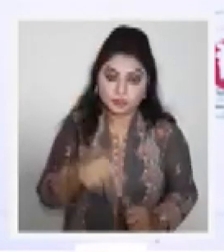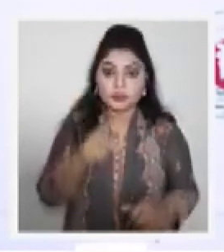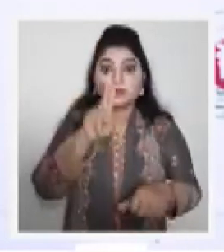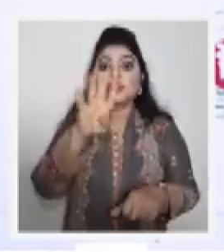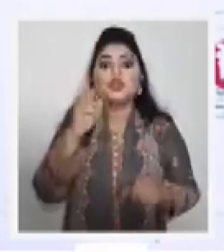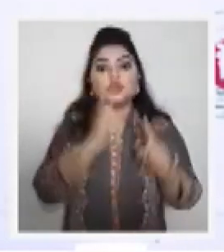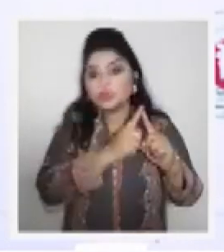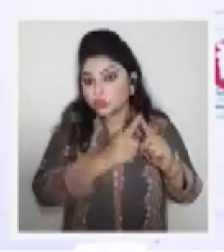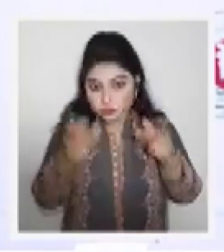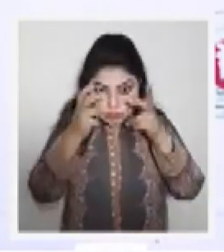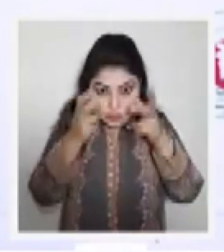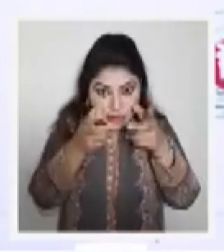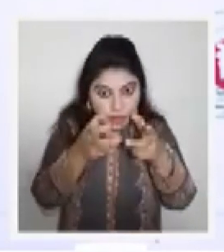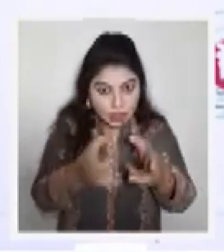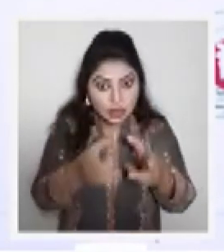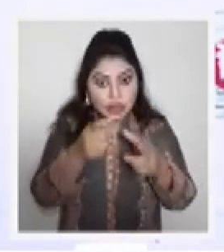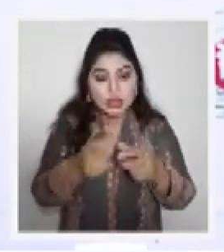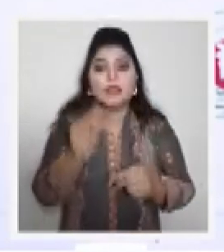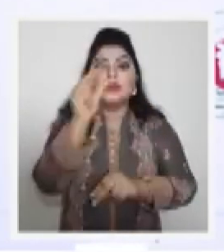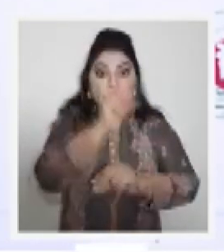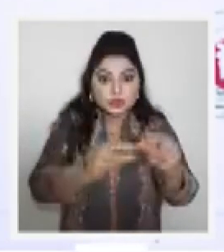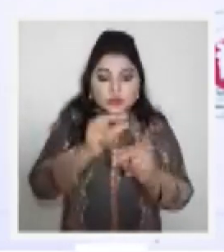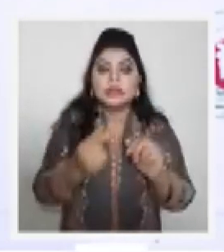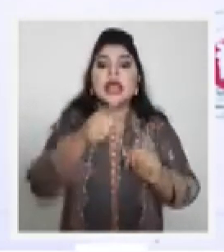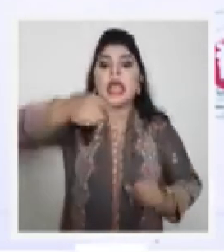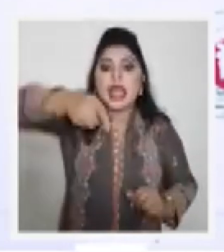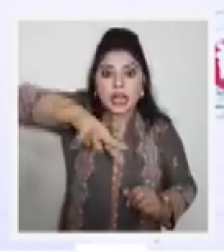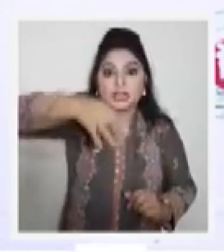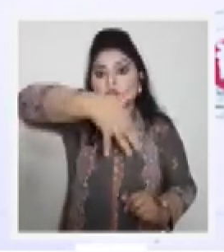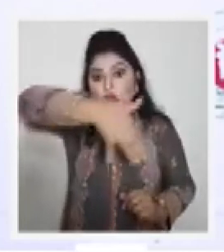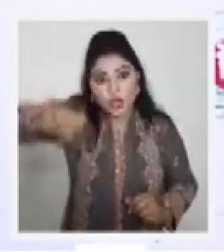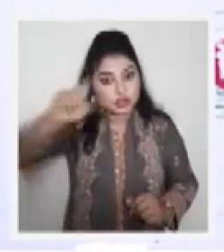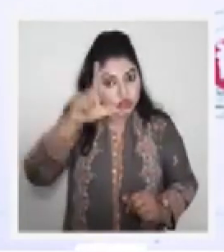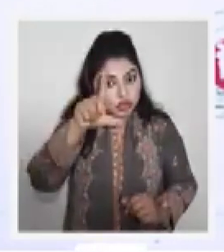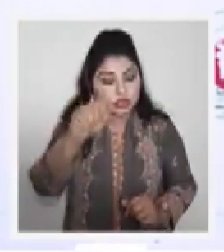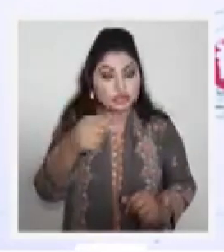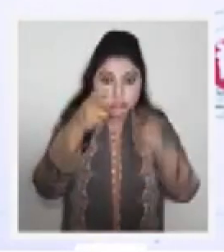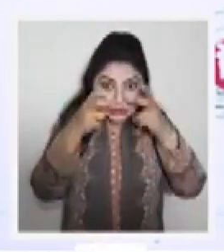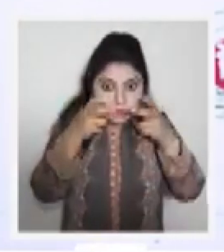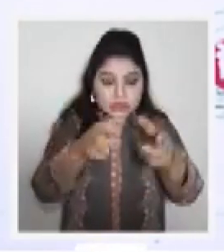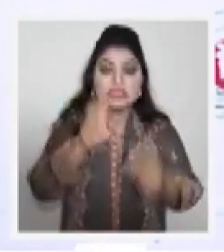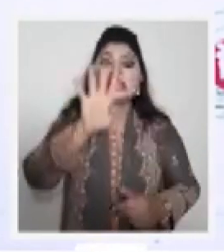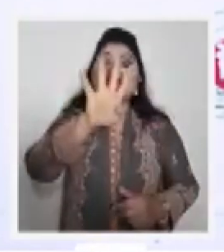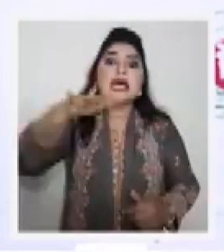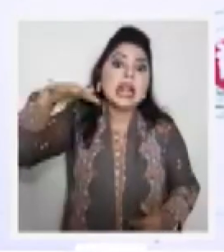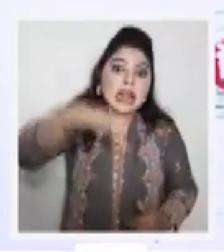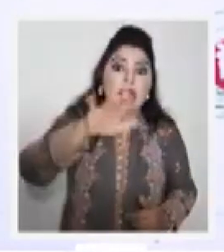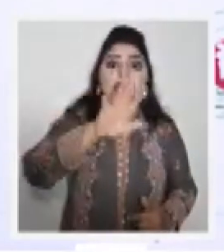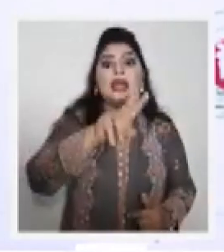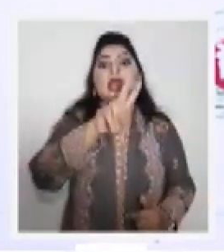26,940 জন। বর্তমান আইসোলেশনে আছেন 18,970 জন। 24 ঘন্টায় কোয়ারেন্টাইনে